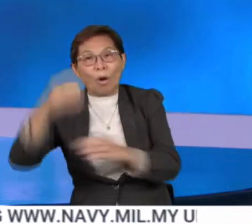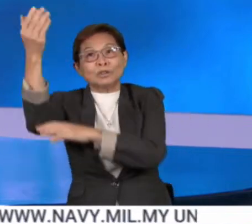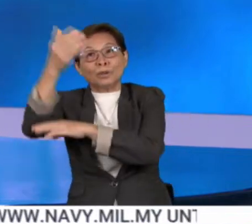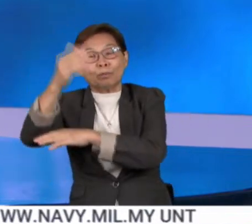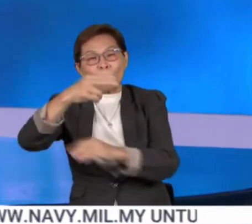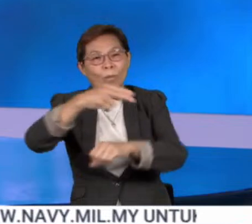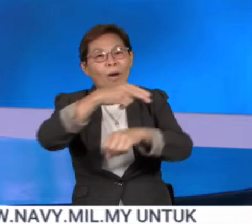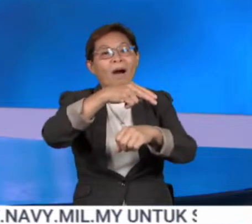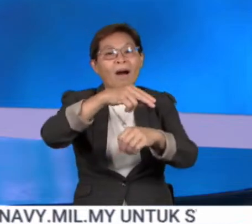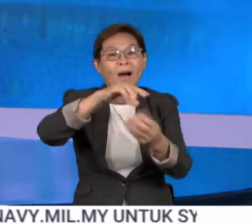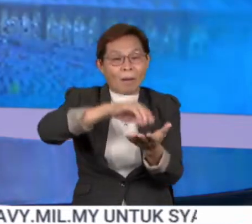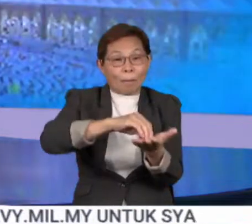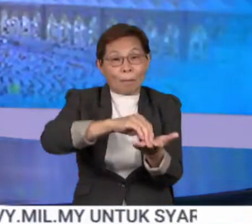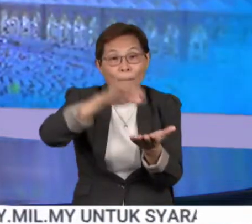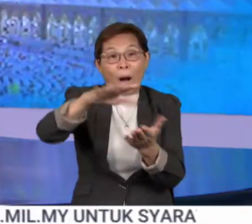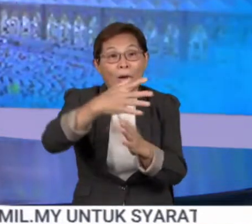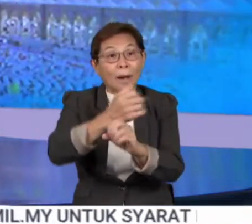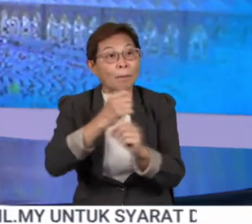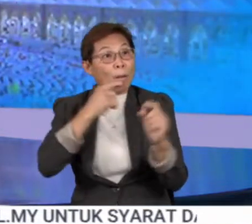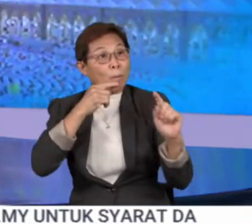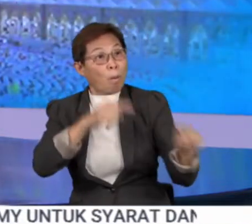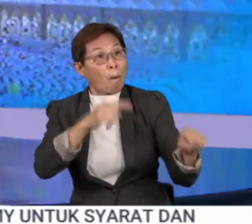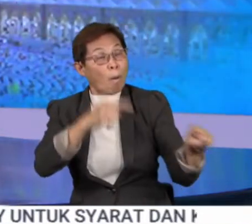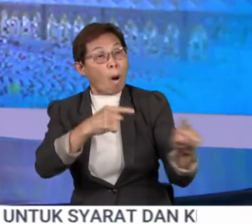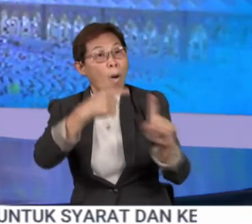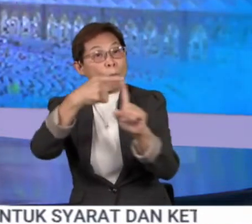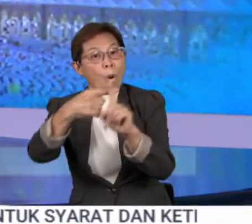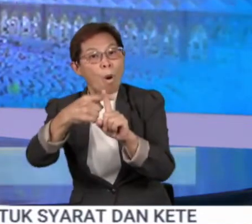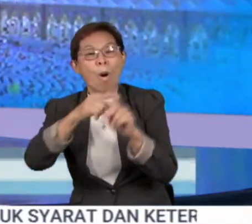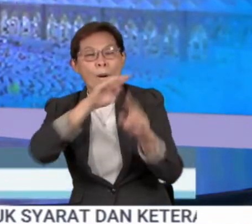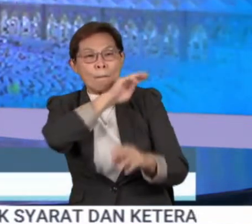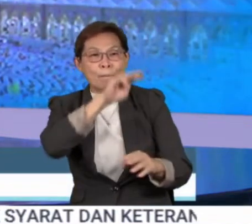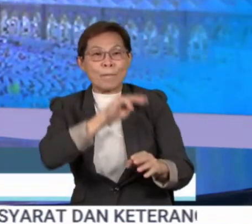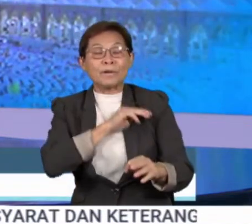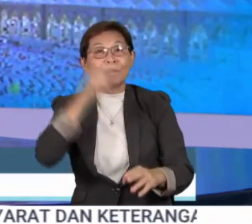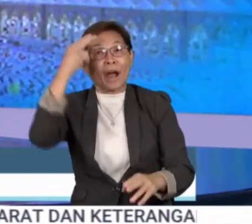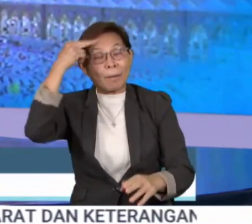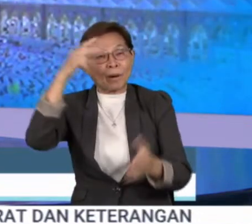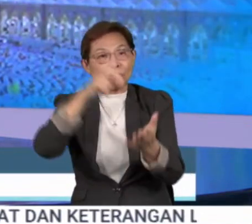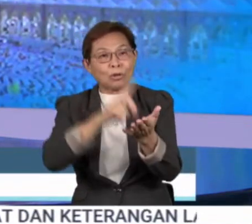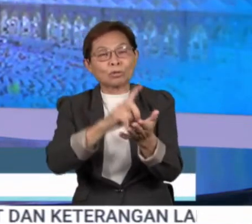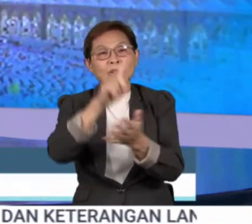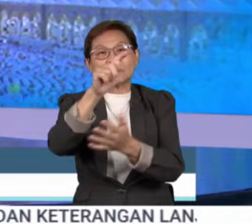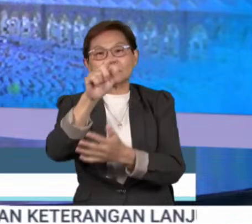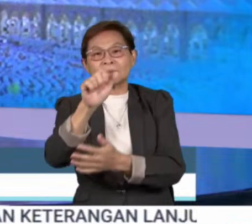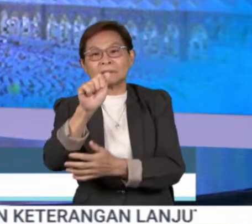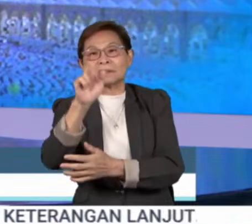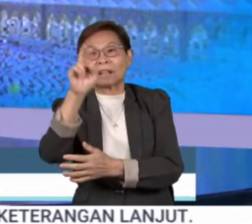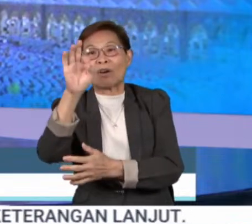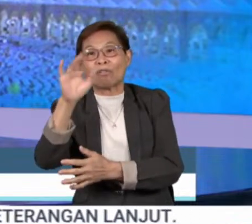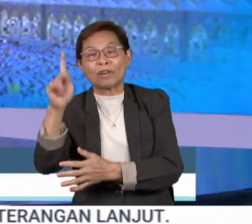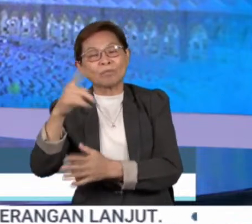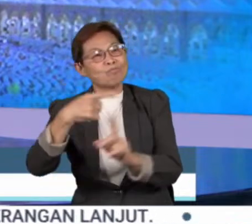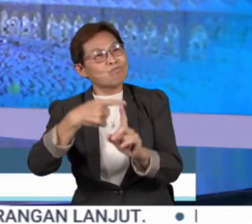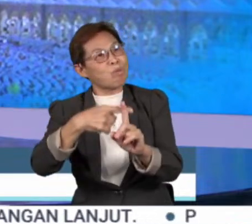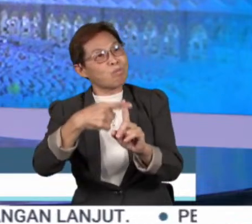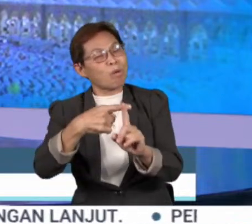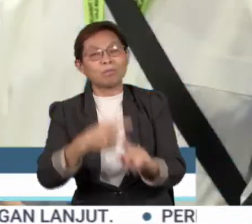haji mendapat maklum balas positif daripada Menteri Haji dan Umrah Arab Saudi, Dr. Taufik Fauzan Al-Rabiah.